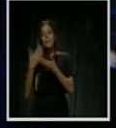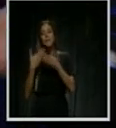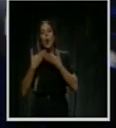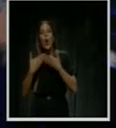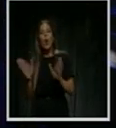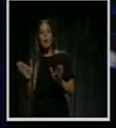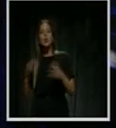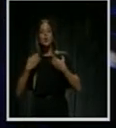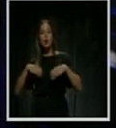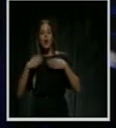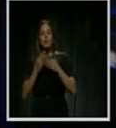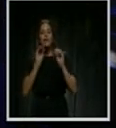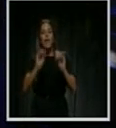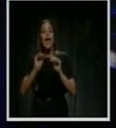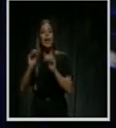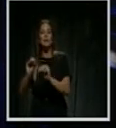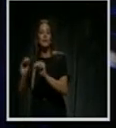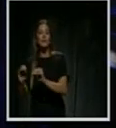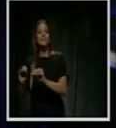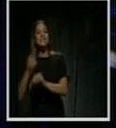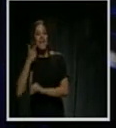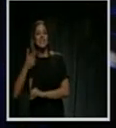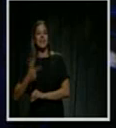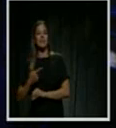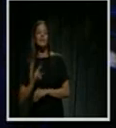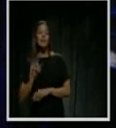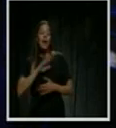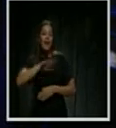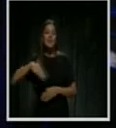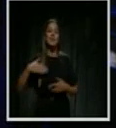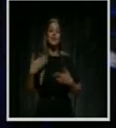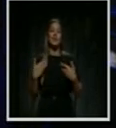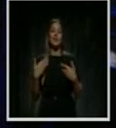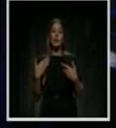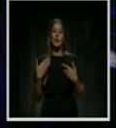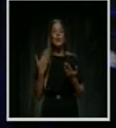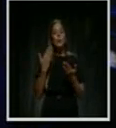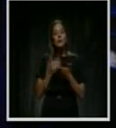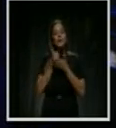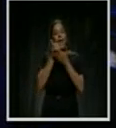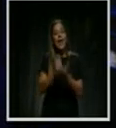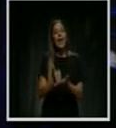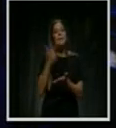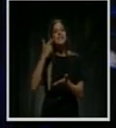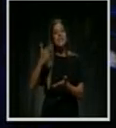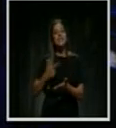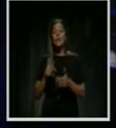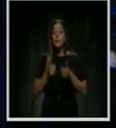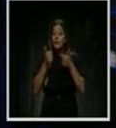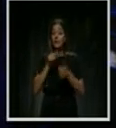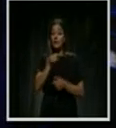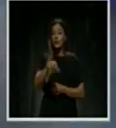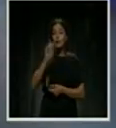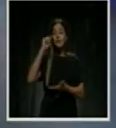għamluha. Huwa dak il-mod li bieħridu nibqgħu naħdmu l-qudiem, hemmhekk ukoll għaż-żgħażagħ tagħna l-importanza tat-teħid tad-deċiżjoni ta' 8 ta' Ġunju. Grazzi, Dottor